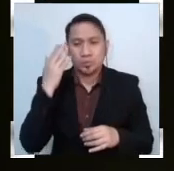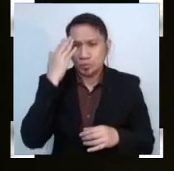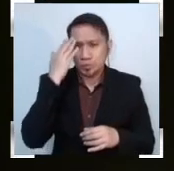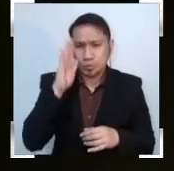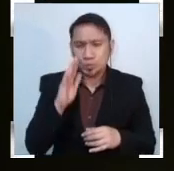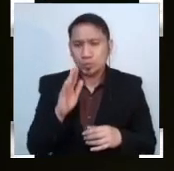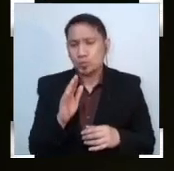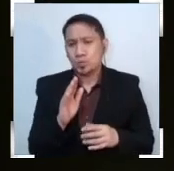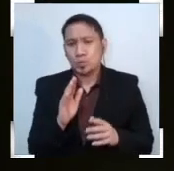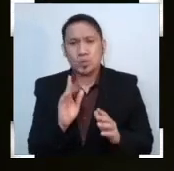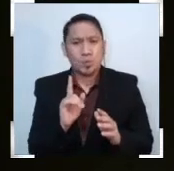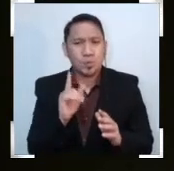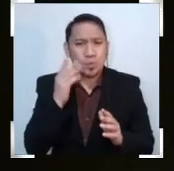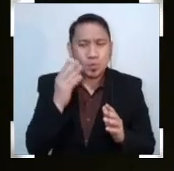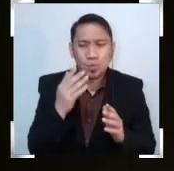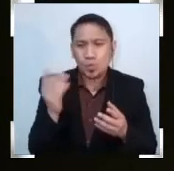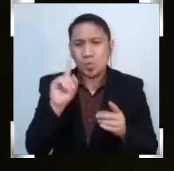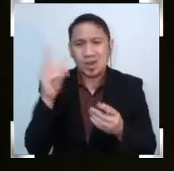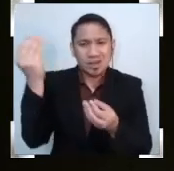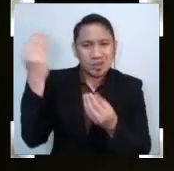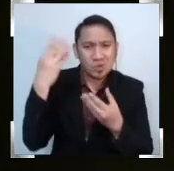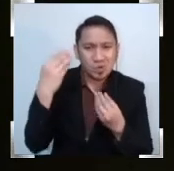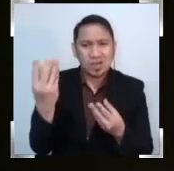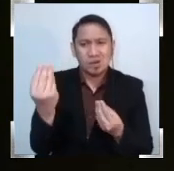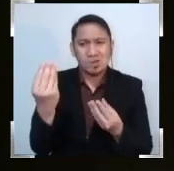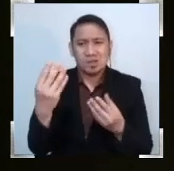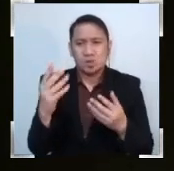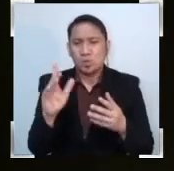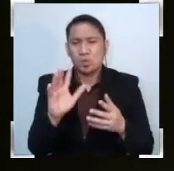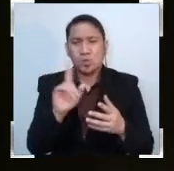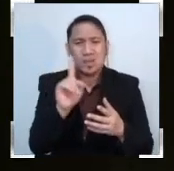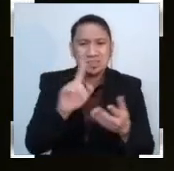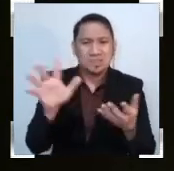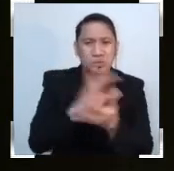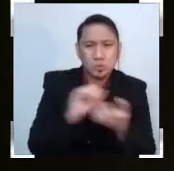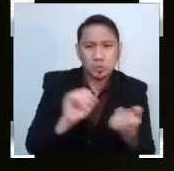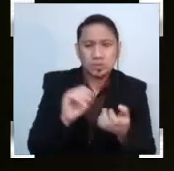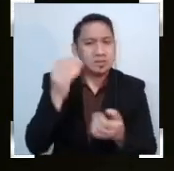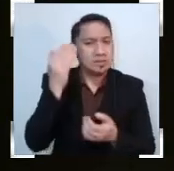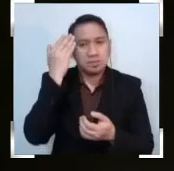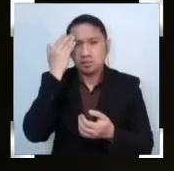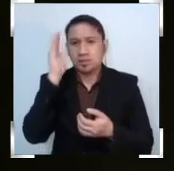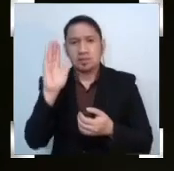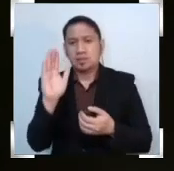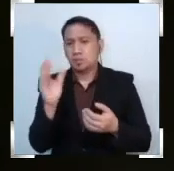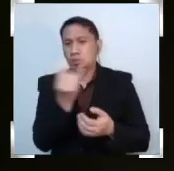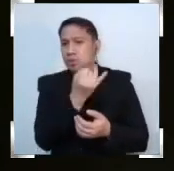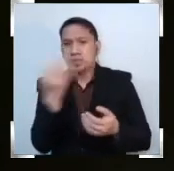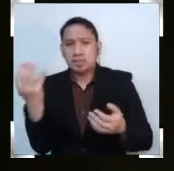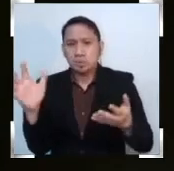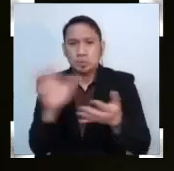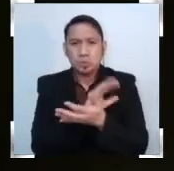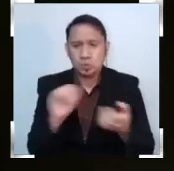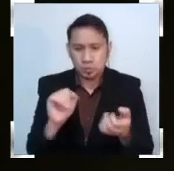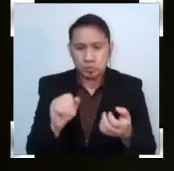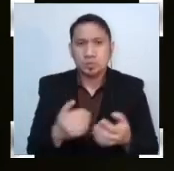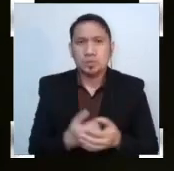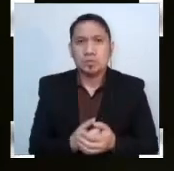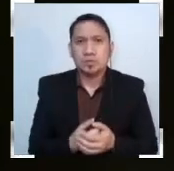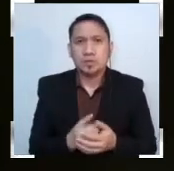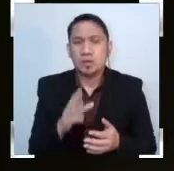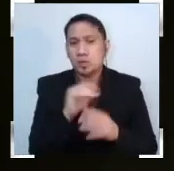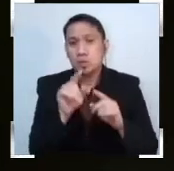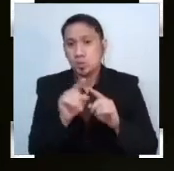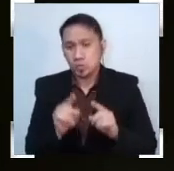kung wala pa tayong impormasyon kung gaano kalaki ang pinsala na idinulot ng bagyong Odette dito sa Liloan sa iba pang bahagi ng